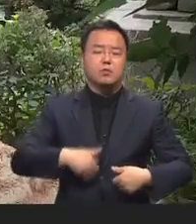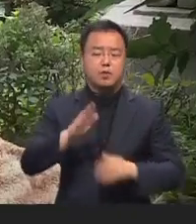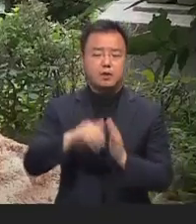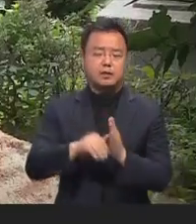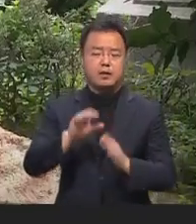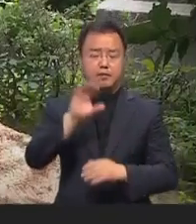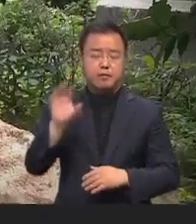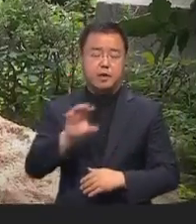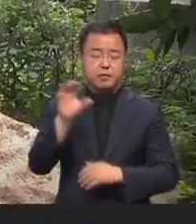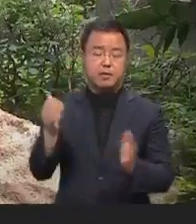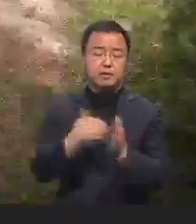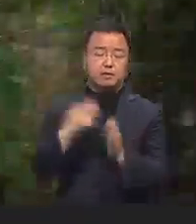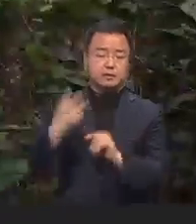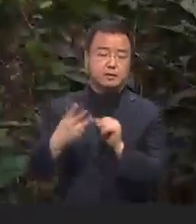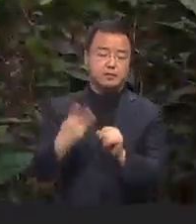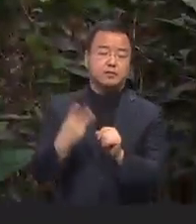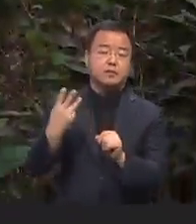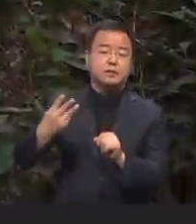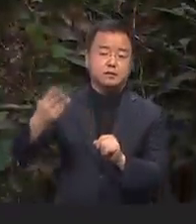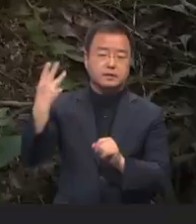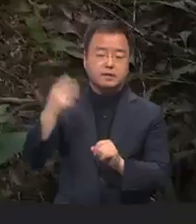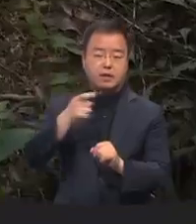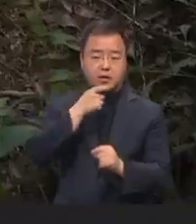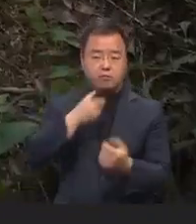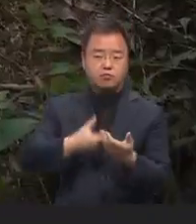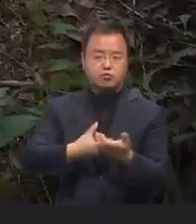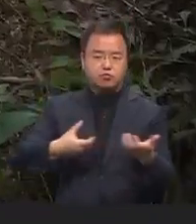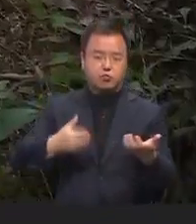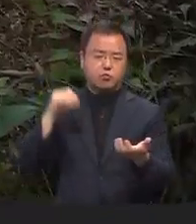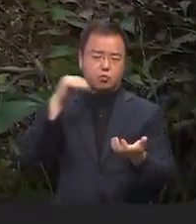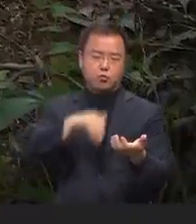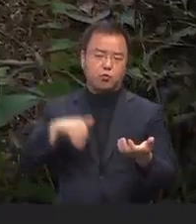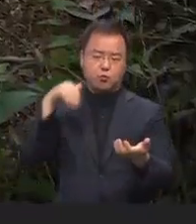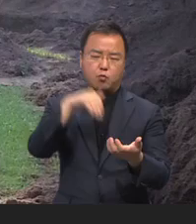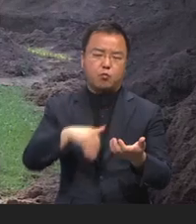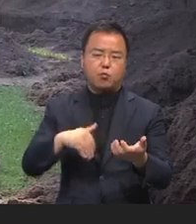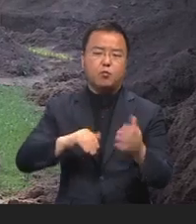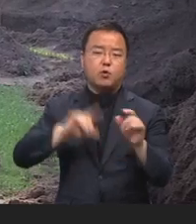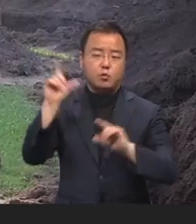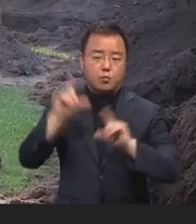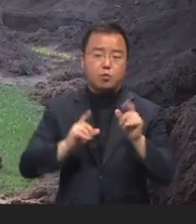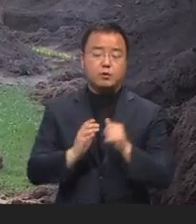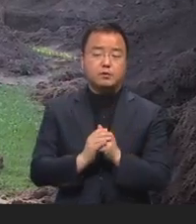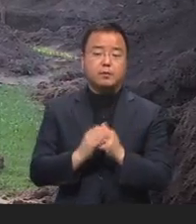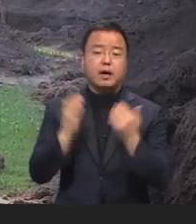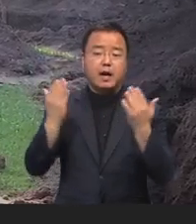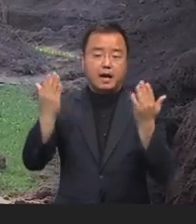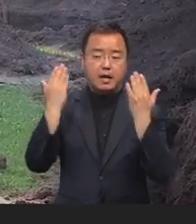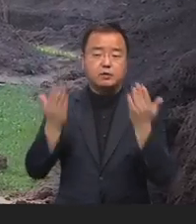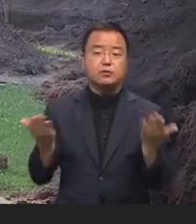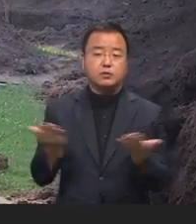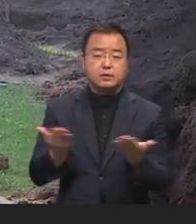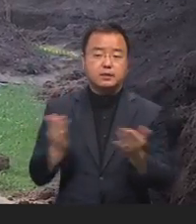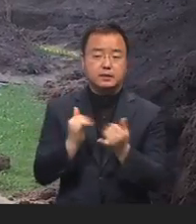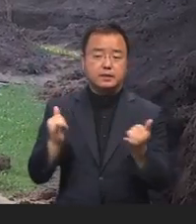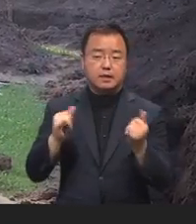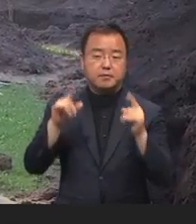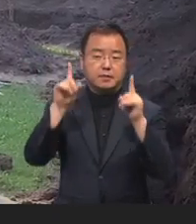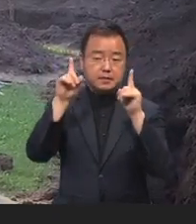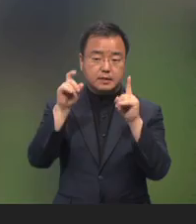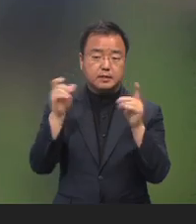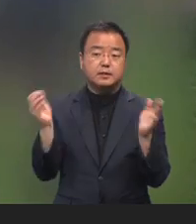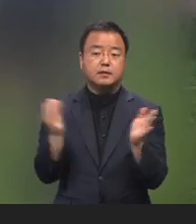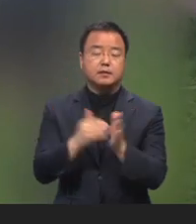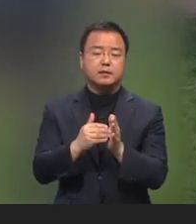3년 전 이사장 저택에 수도관을 설치하고 있는 공사 사진입니다 역시 학교 직원이 찍혀 있습니다